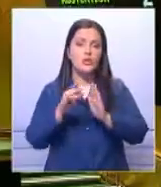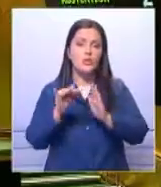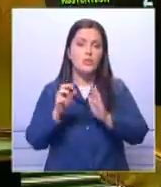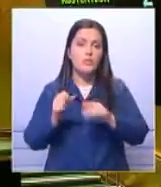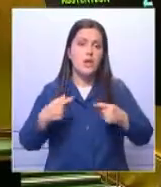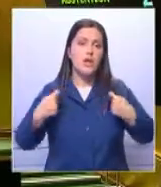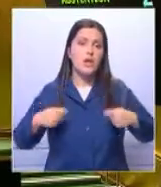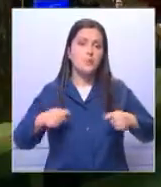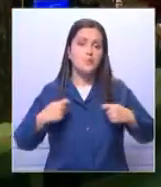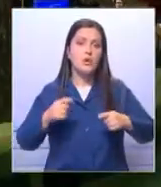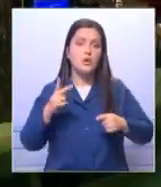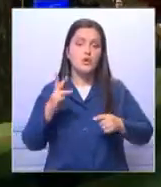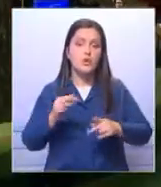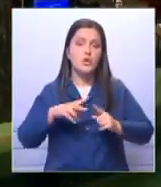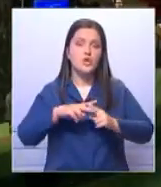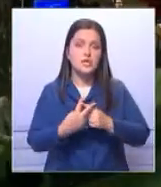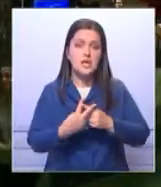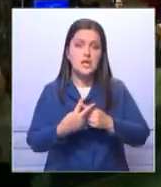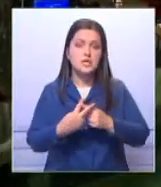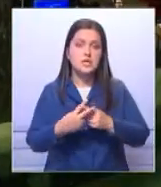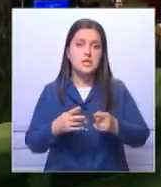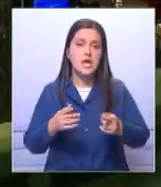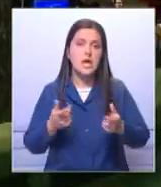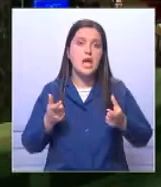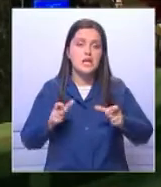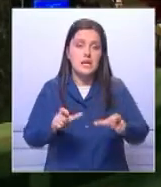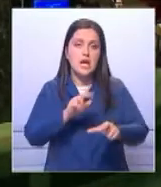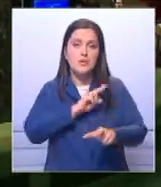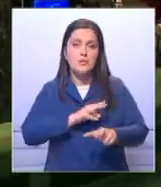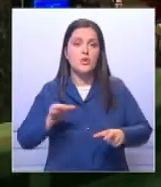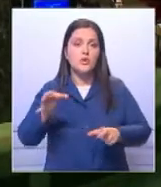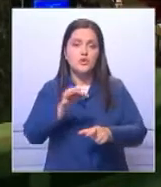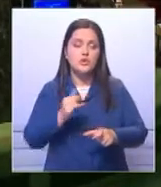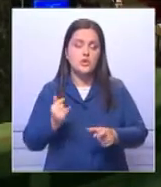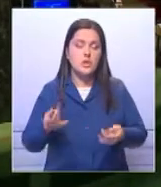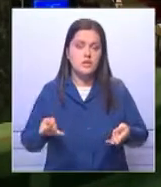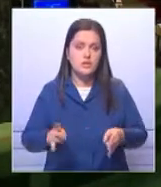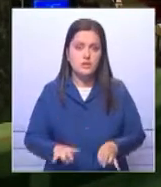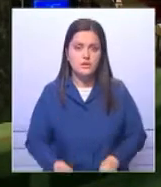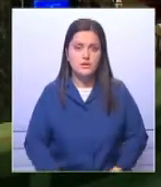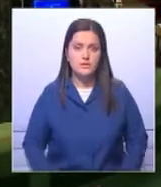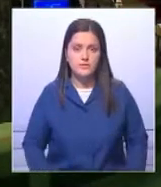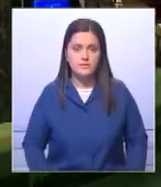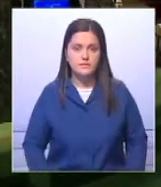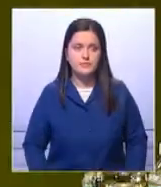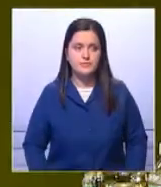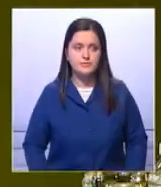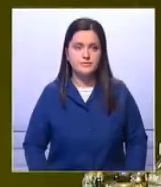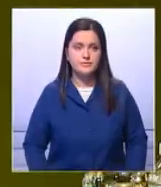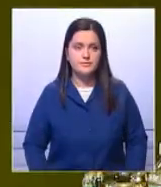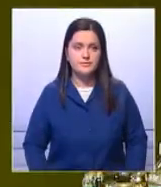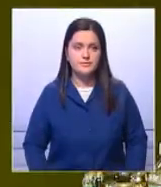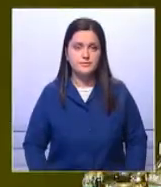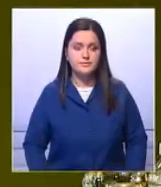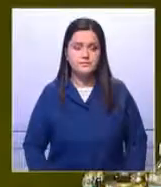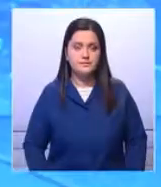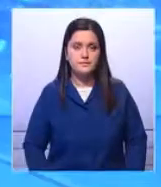на кубинский рынок, хотя часть ограничений на работу на островном государстве сохраняется.